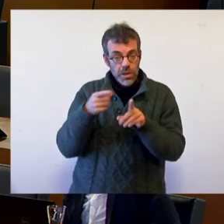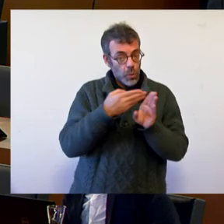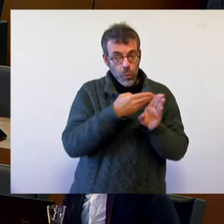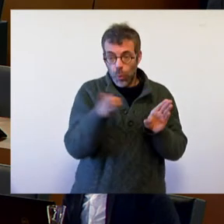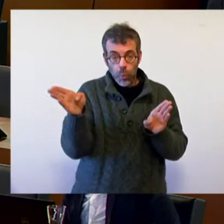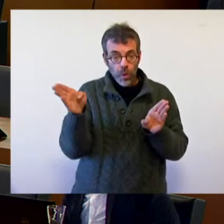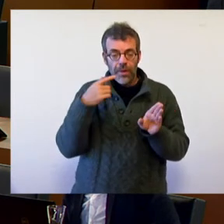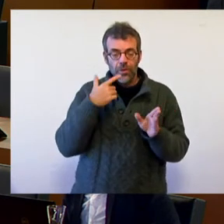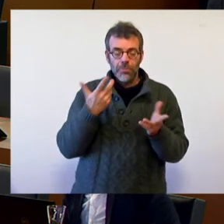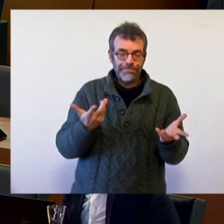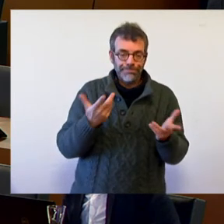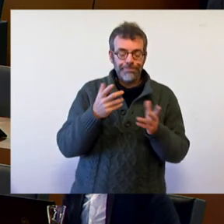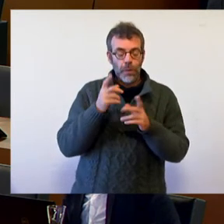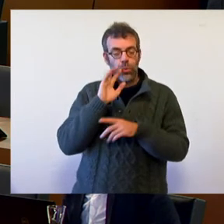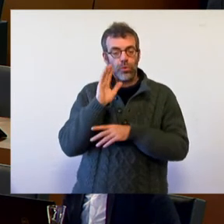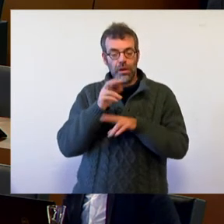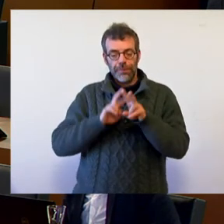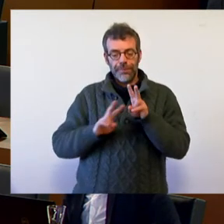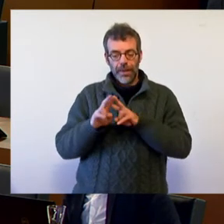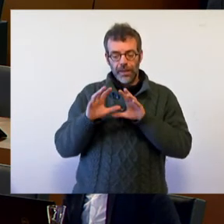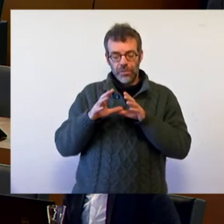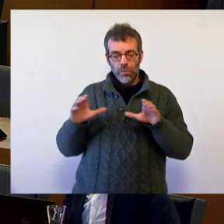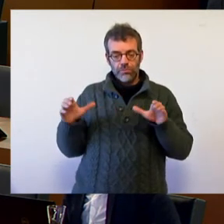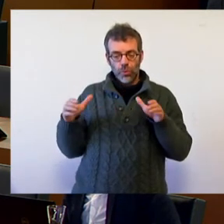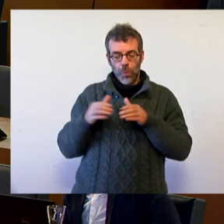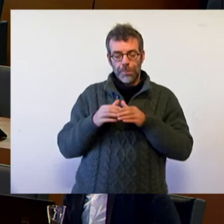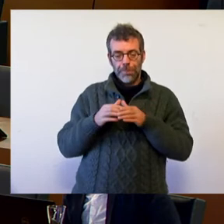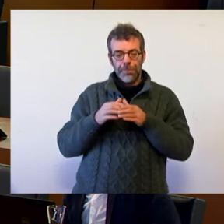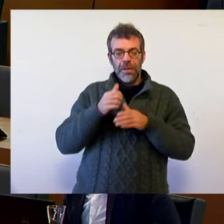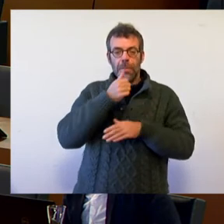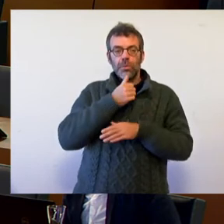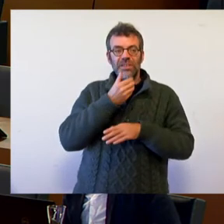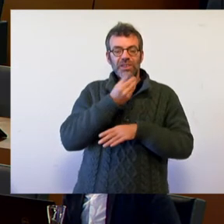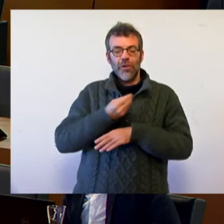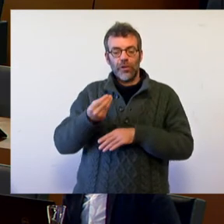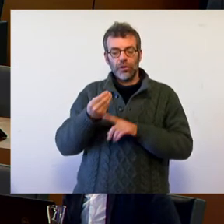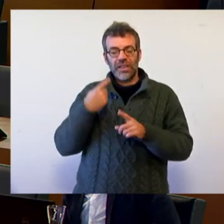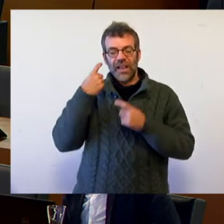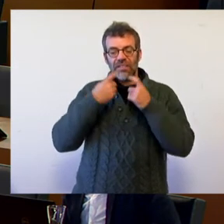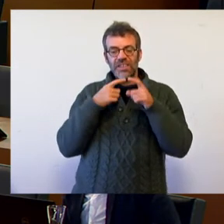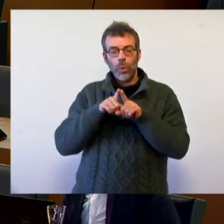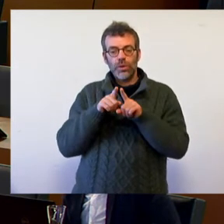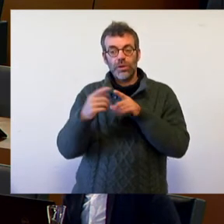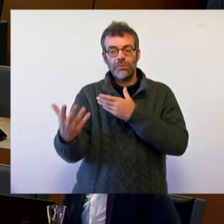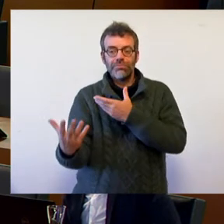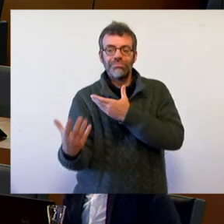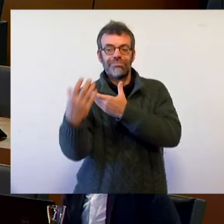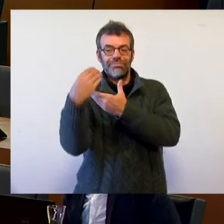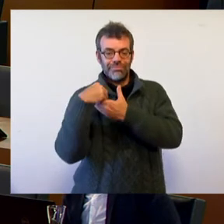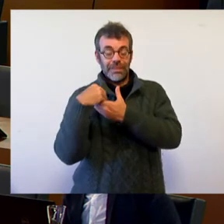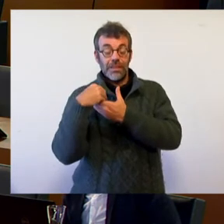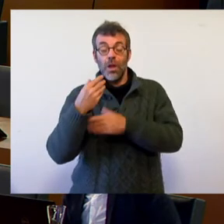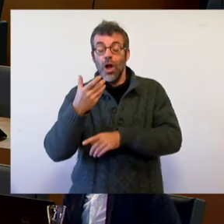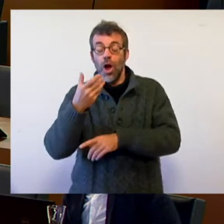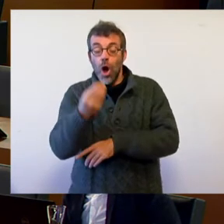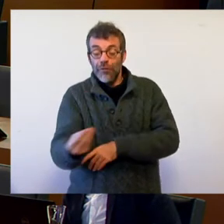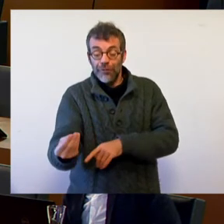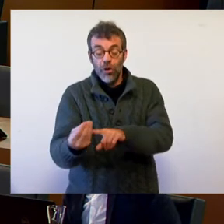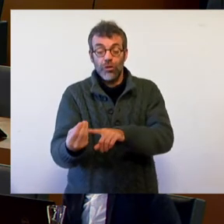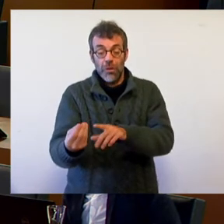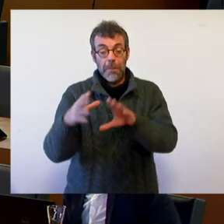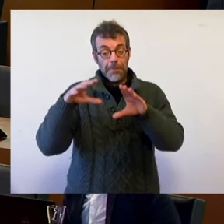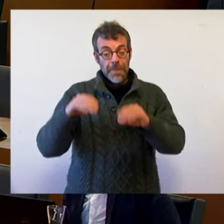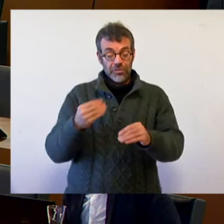petite enfance intègre de façon appuyée la délégation de la place de l'enfant et du tout petit dans la ville. Et